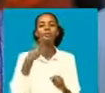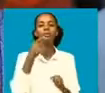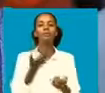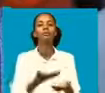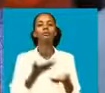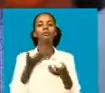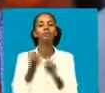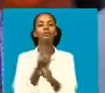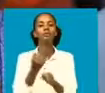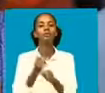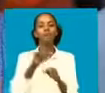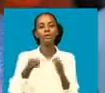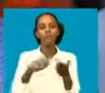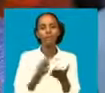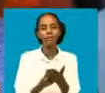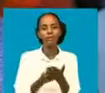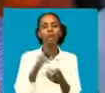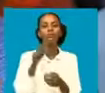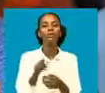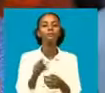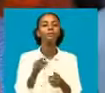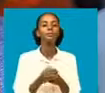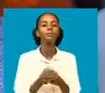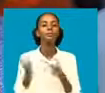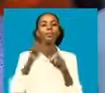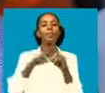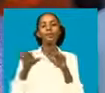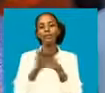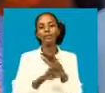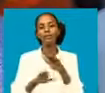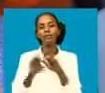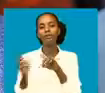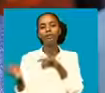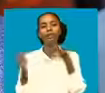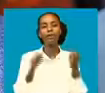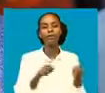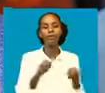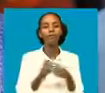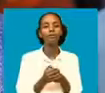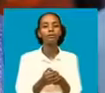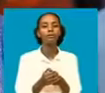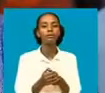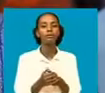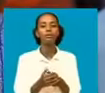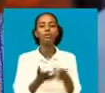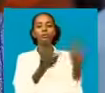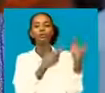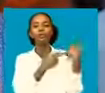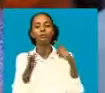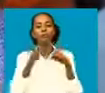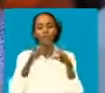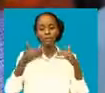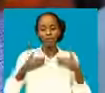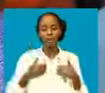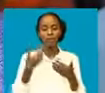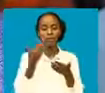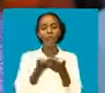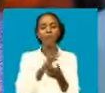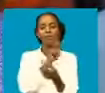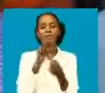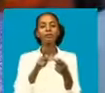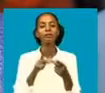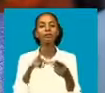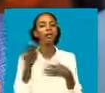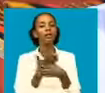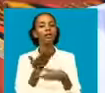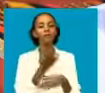የሰጠው። ስለዚህ ይህንን እስከ ታች ድረስ የማውረዱ ኮሚትመንት እስካለ ድረስ ማሳካት